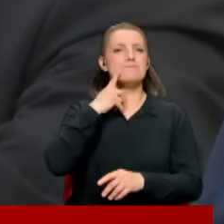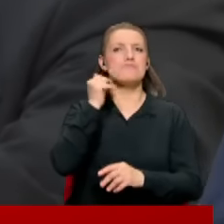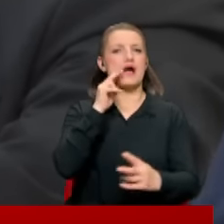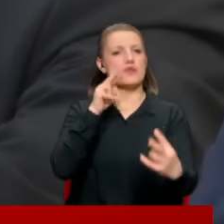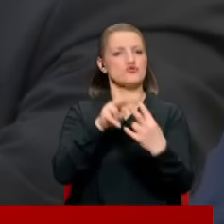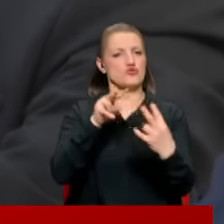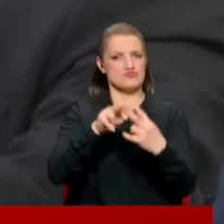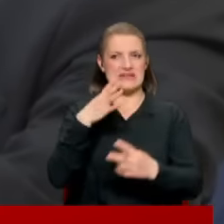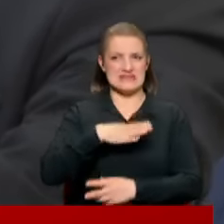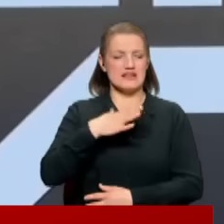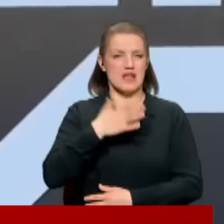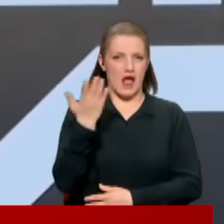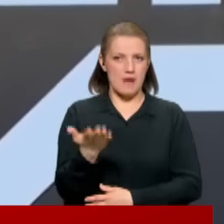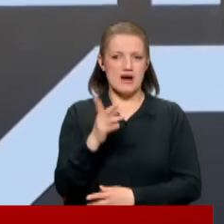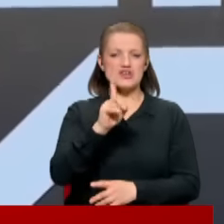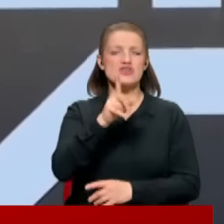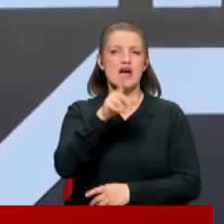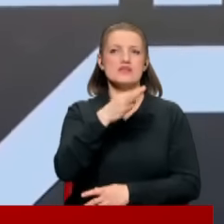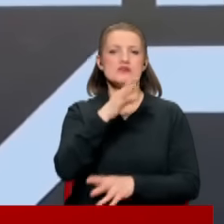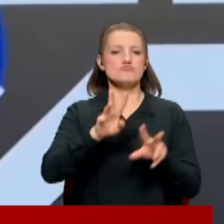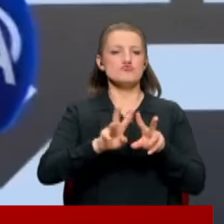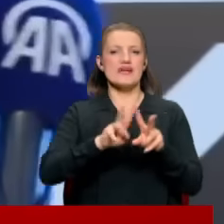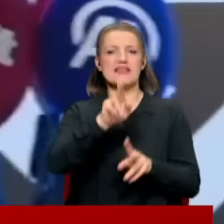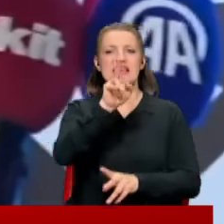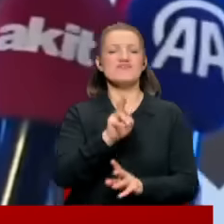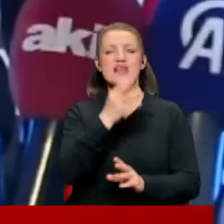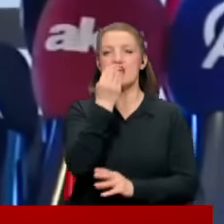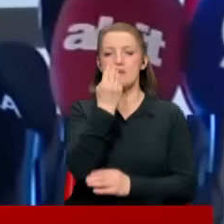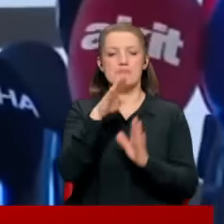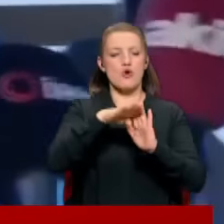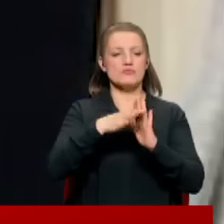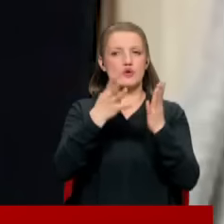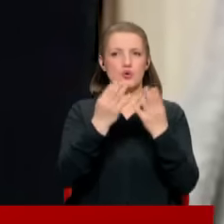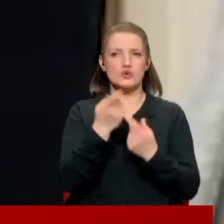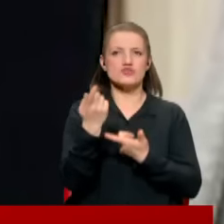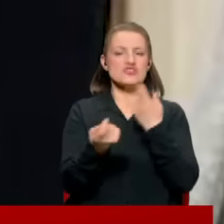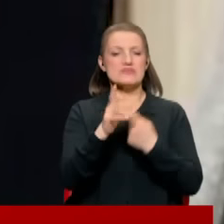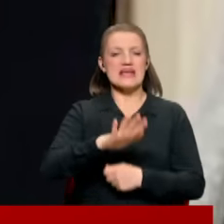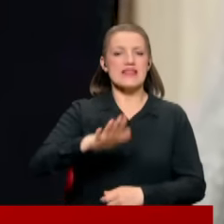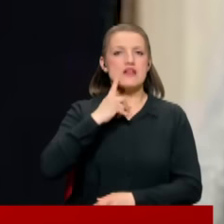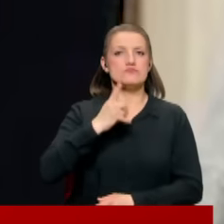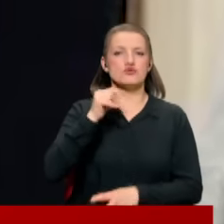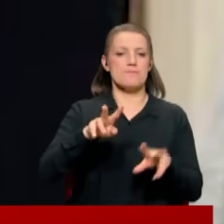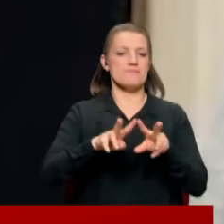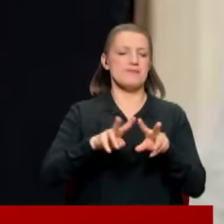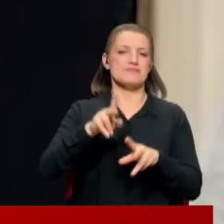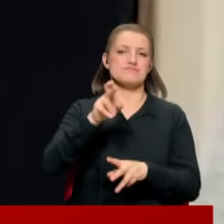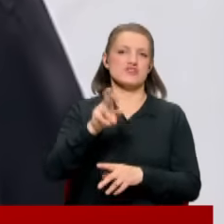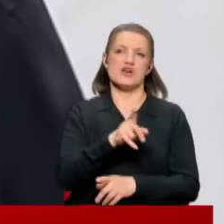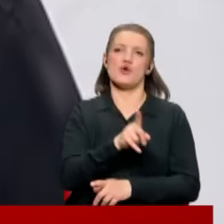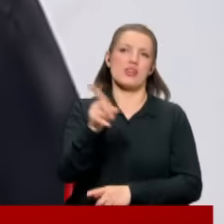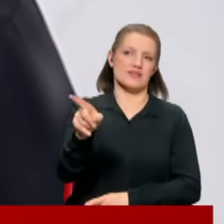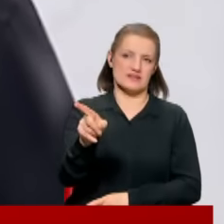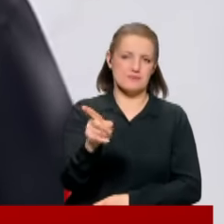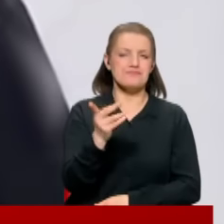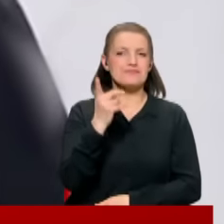Işıkhan'la görüşmek istediler ama Işıkhan müsiyatın iftar yemeğinde olduğu için Çalışma Genel Müdürü Mehmet Paşa